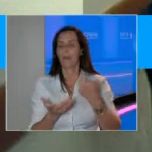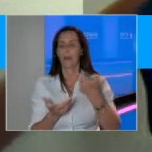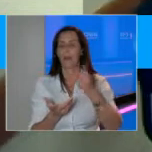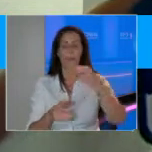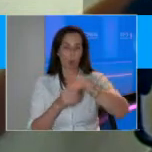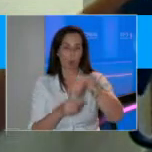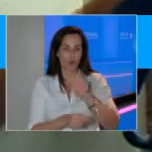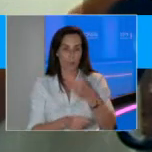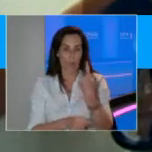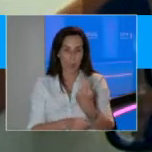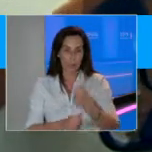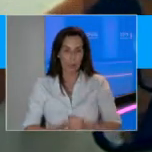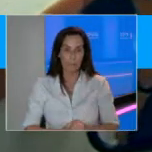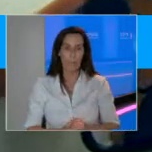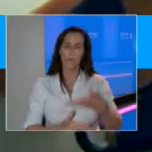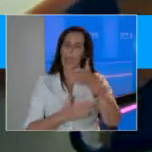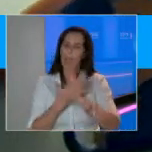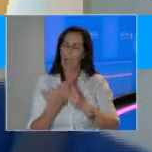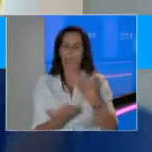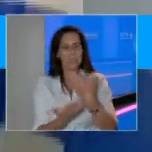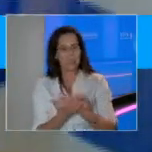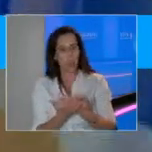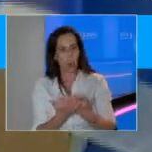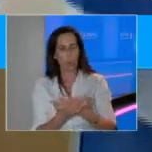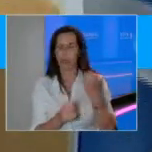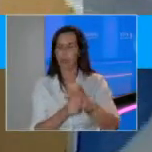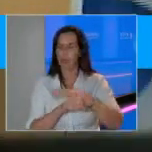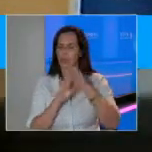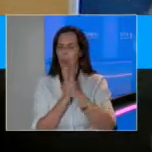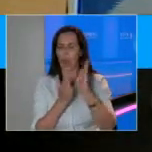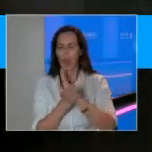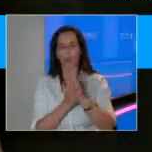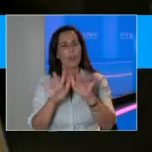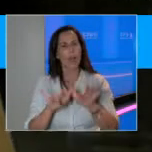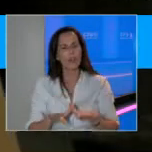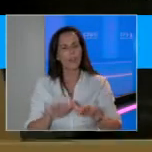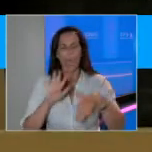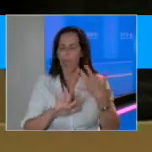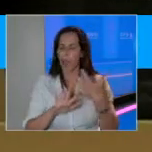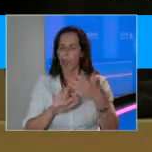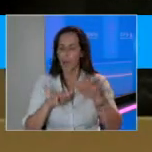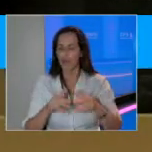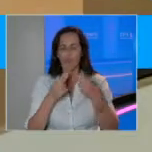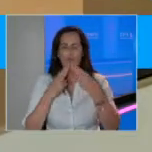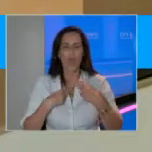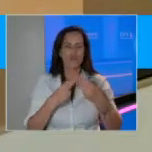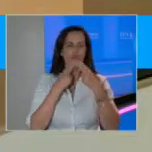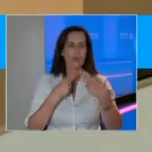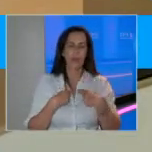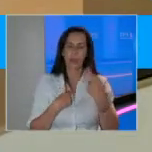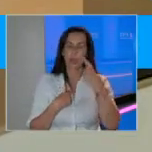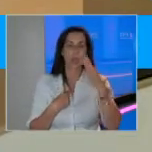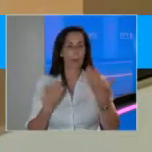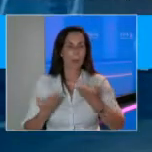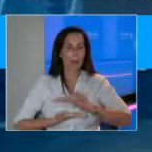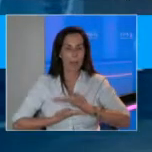השופטים. אז היו כאלה שהציעו להעביר את כל הפסיקות למחשב, ואחר כך להוציא מהמחשב ולראות מה